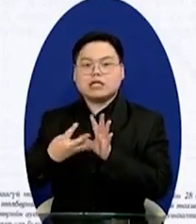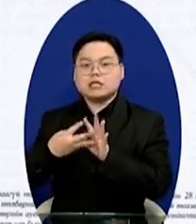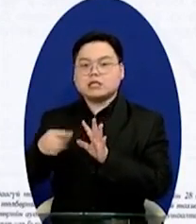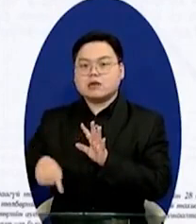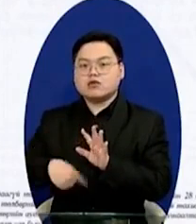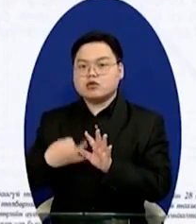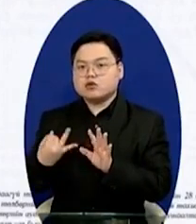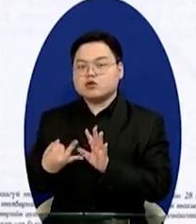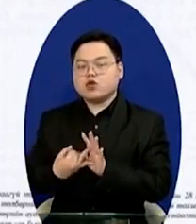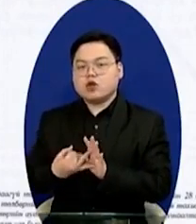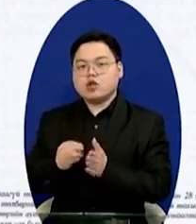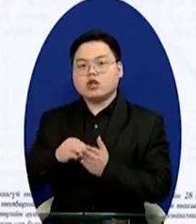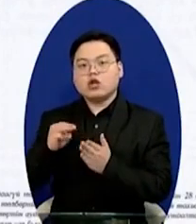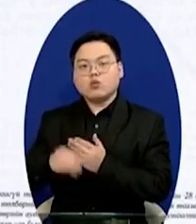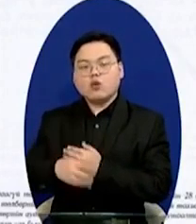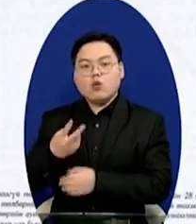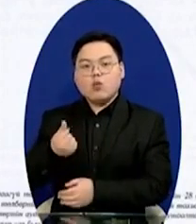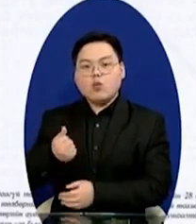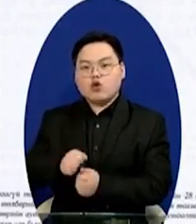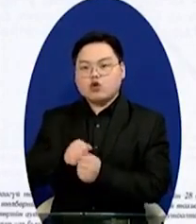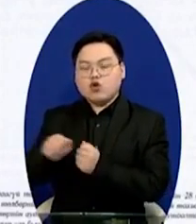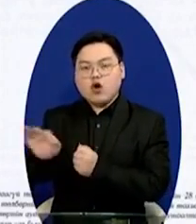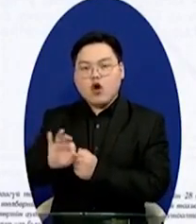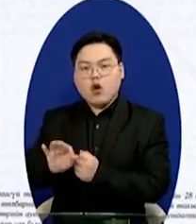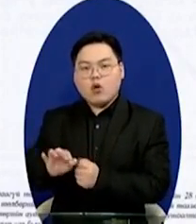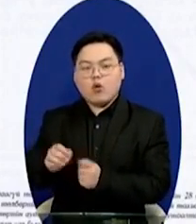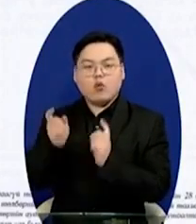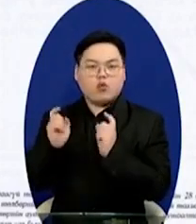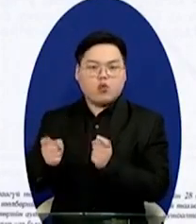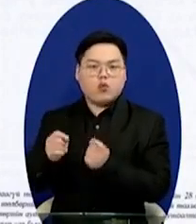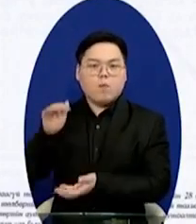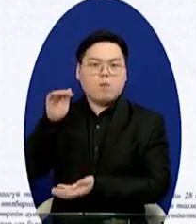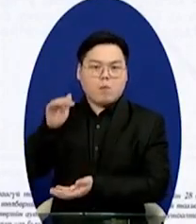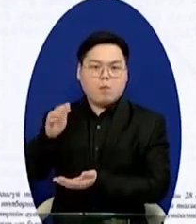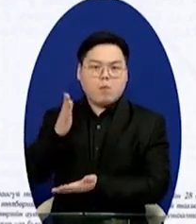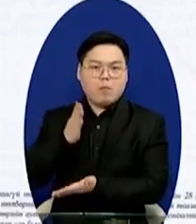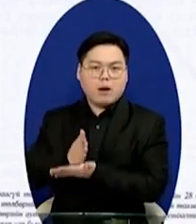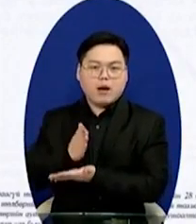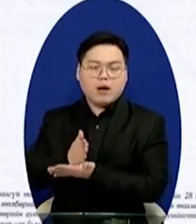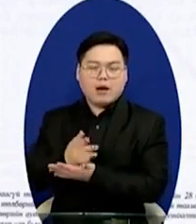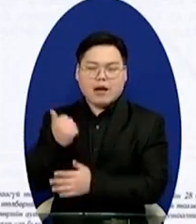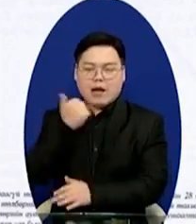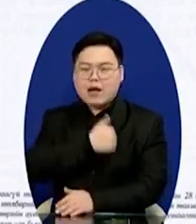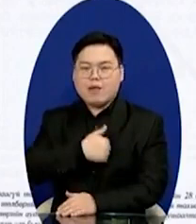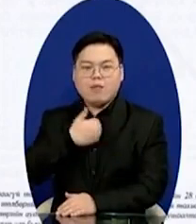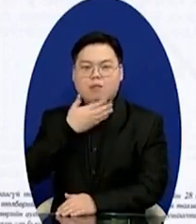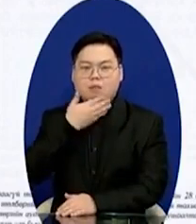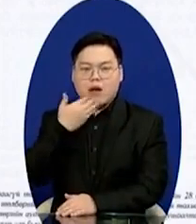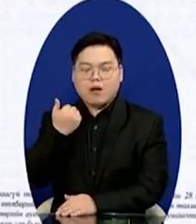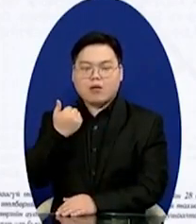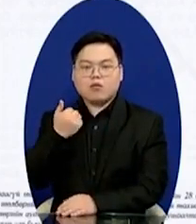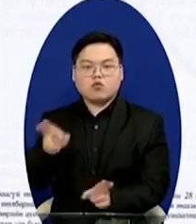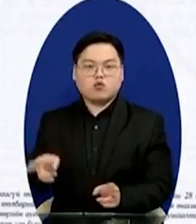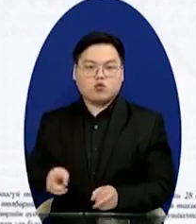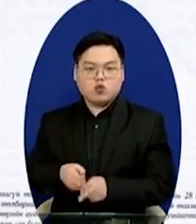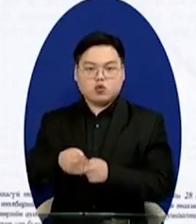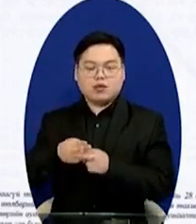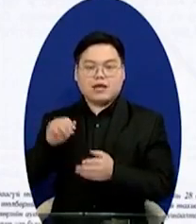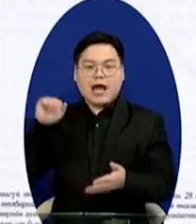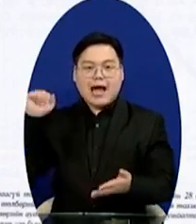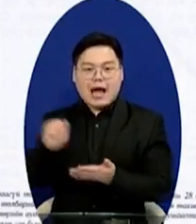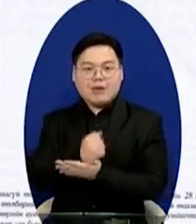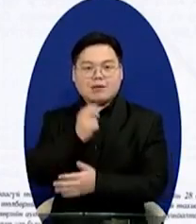569.7 тэрбум төгрөг төлөгдөөгүй байна. За ингээ хангалтгүй байна гэсэн ийм дүгэлтийг гаргаж ирсэн байна.